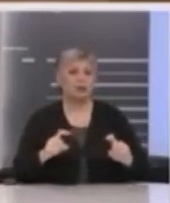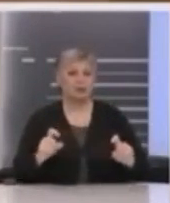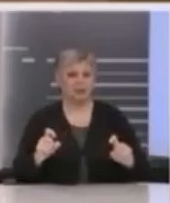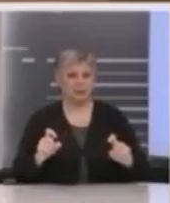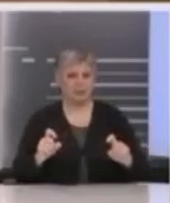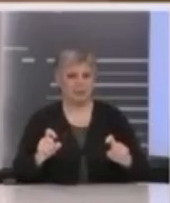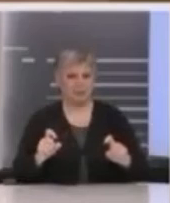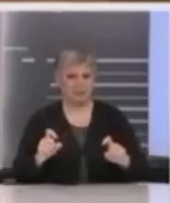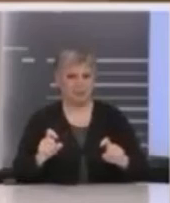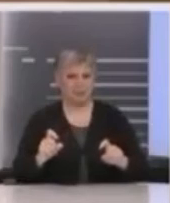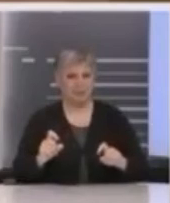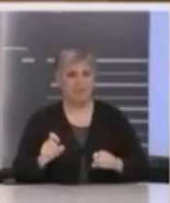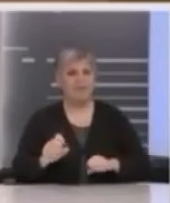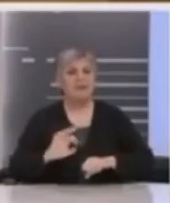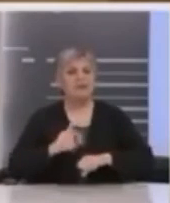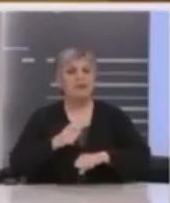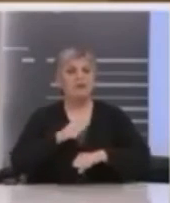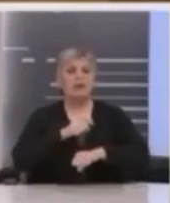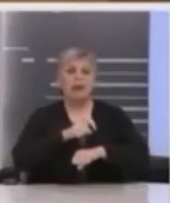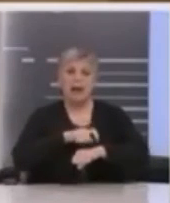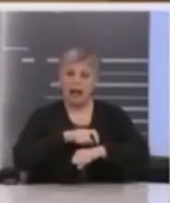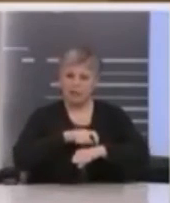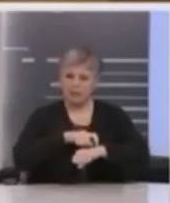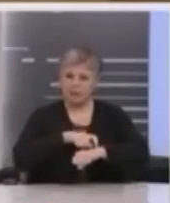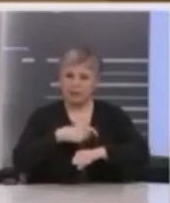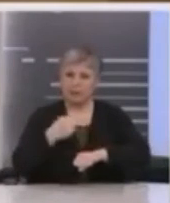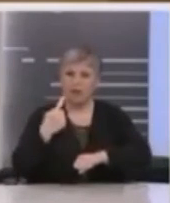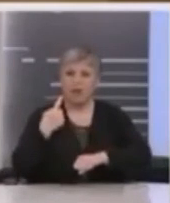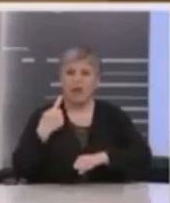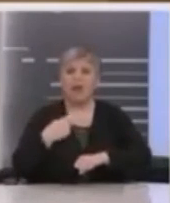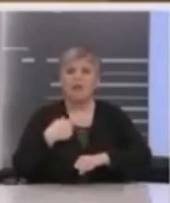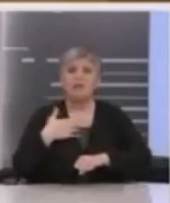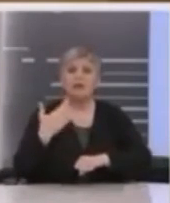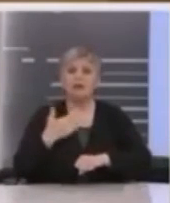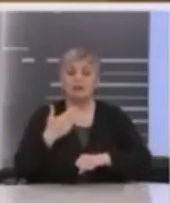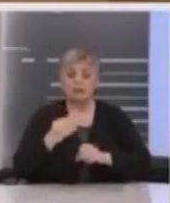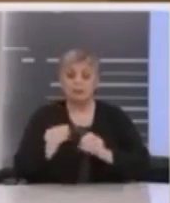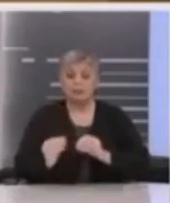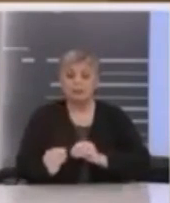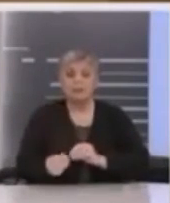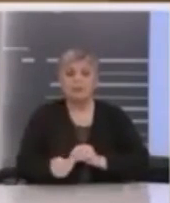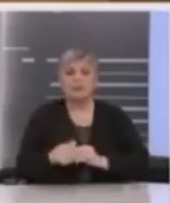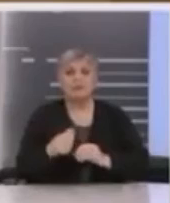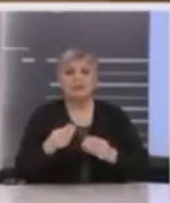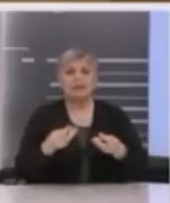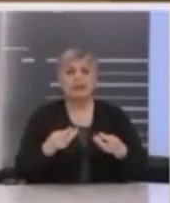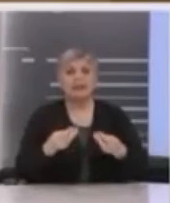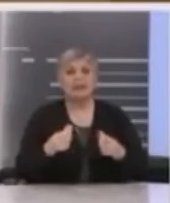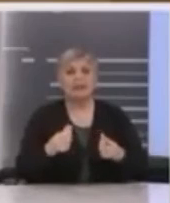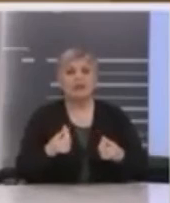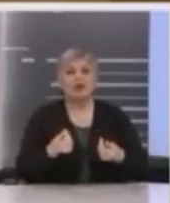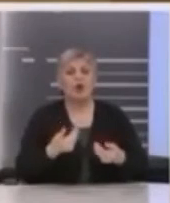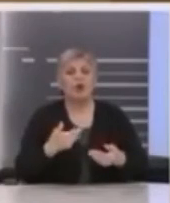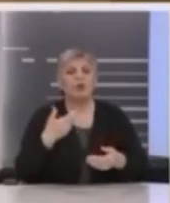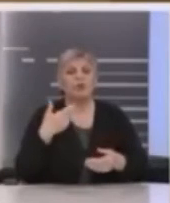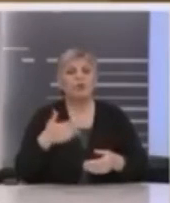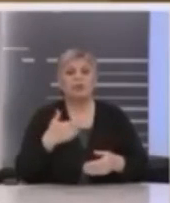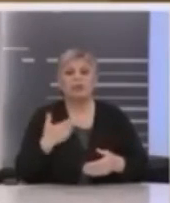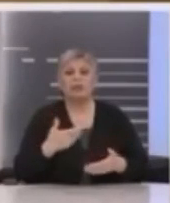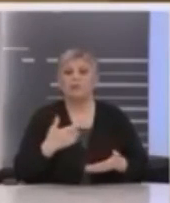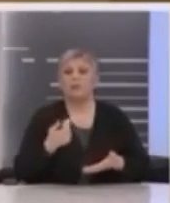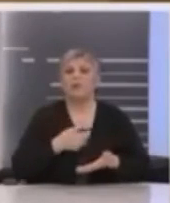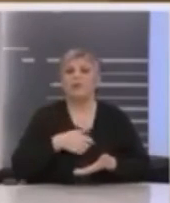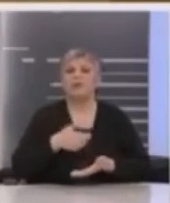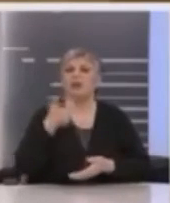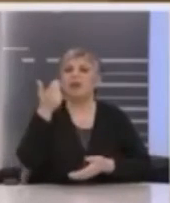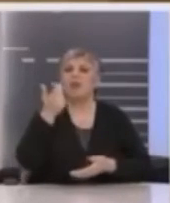Υπάρχει η υβριδική προληπτική πιστωτική γραμμή στην οποία αναφέρεται κατά βάθος ο κύριος Τσακαλώτος.